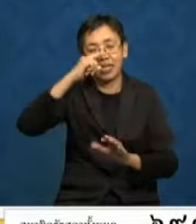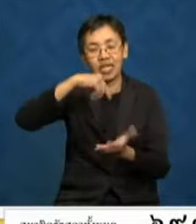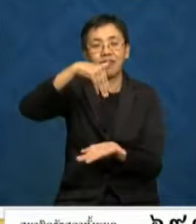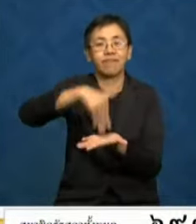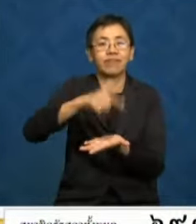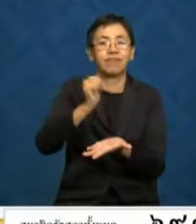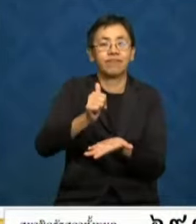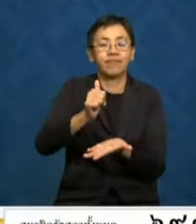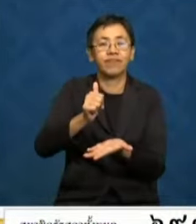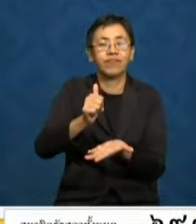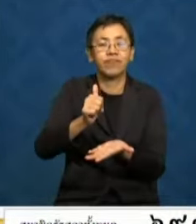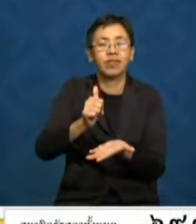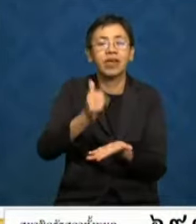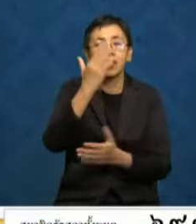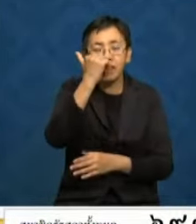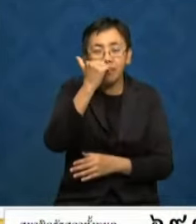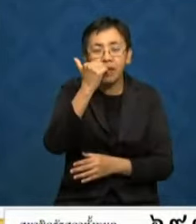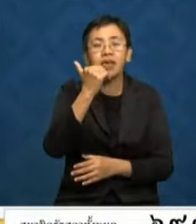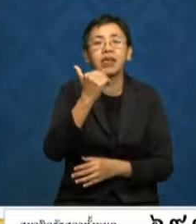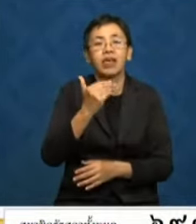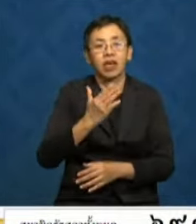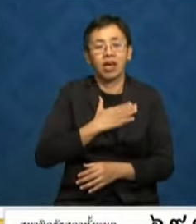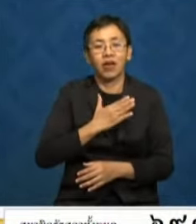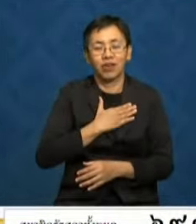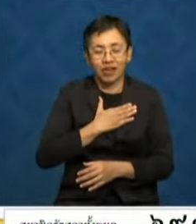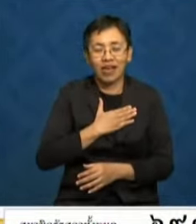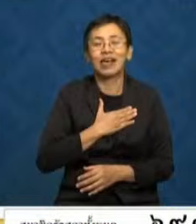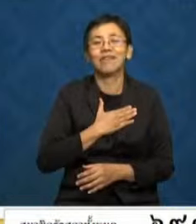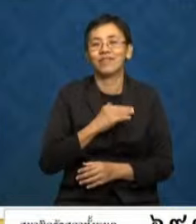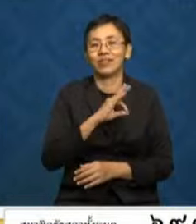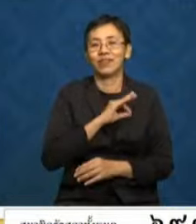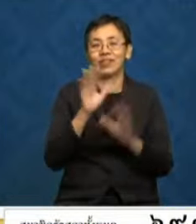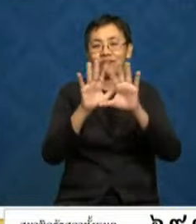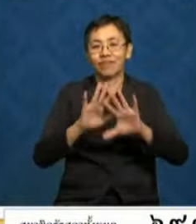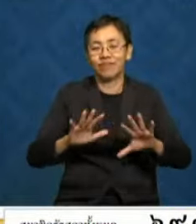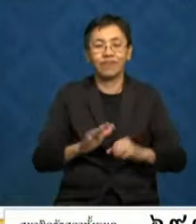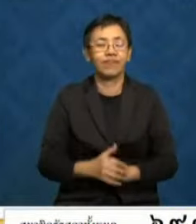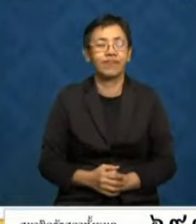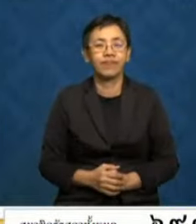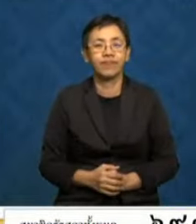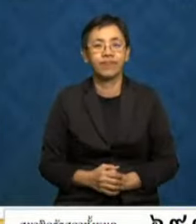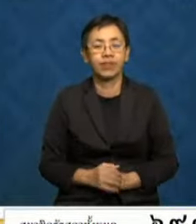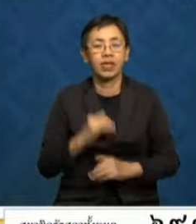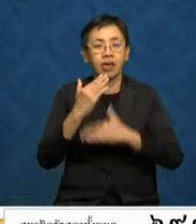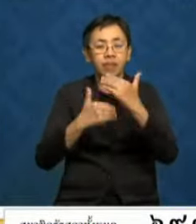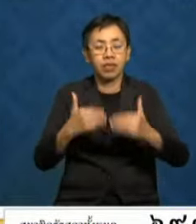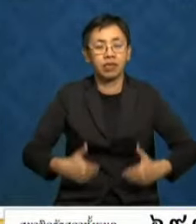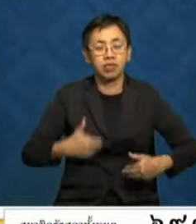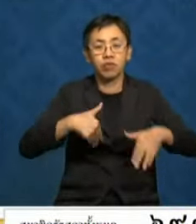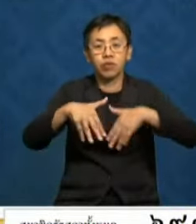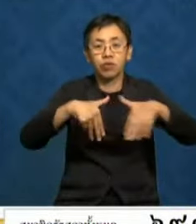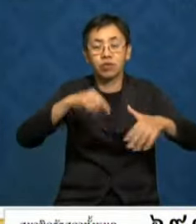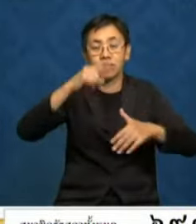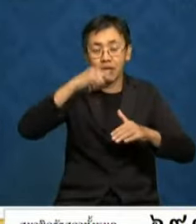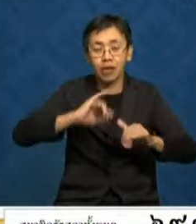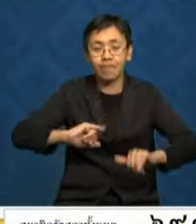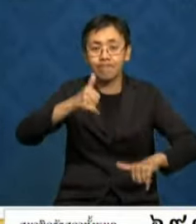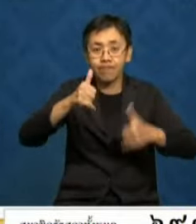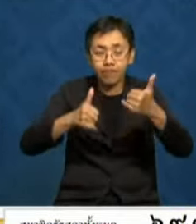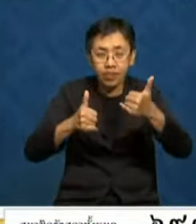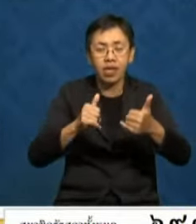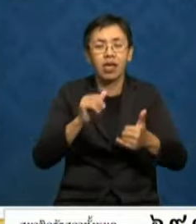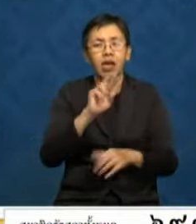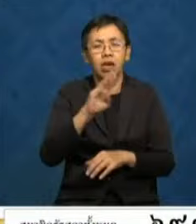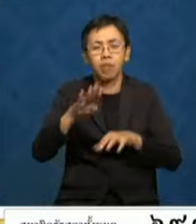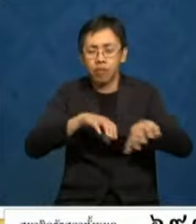เดียวกันในฐานะสมาชิกของเราที่เป็นอยู่จะเป็นการพัฒนาคุณภาพชีวิตของคนไทยตลอดจนพัฒนาระบบจัด